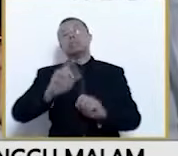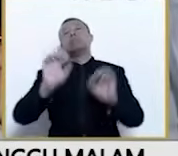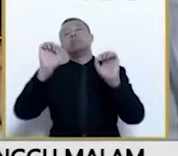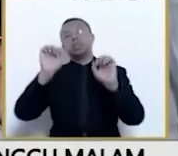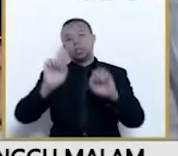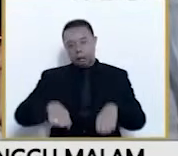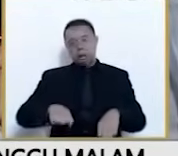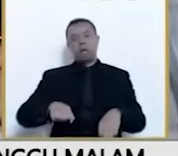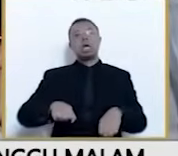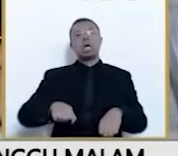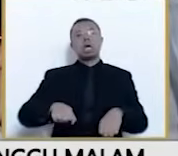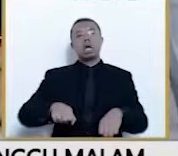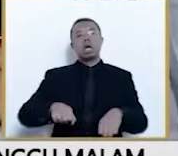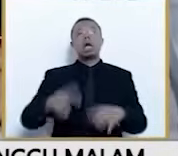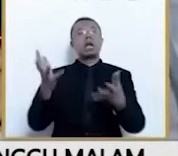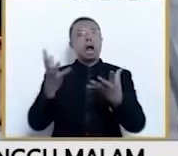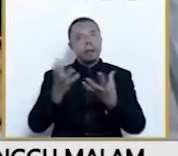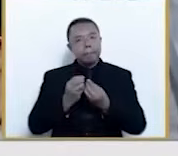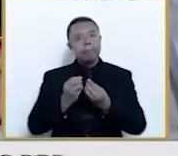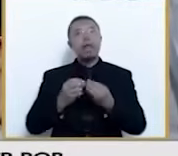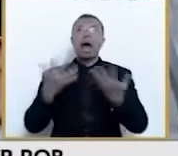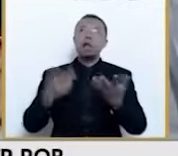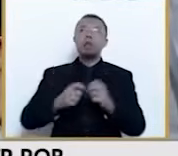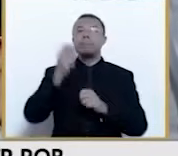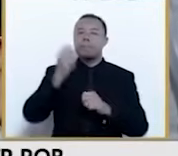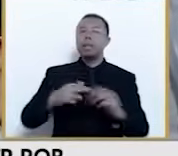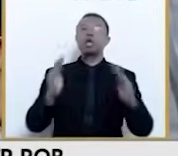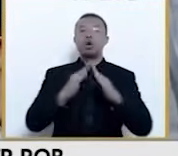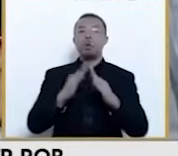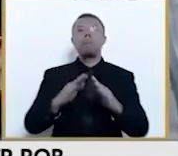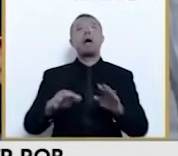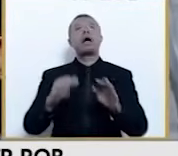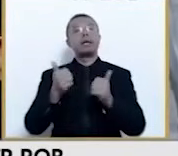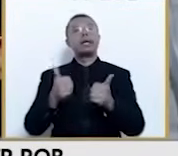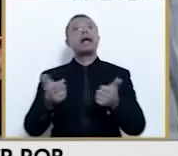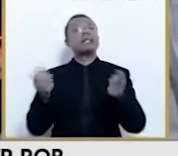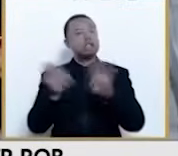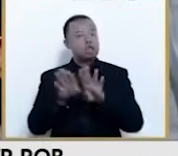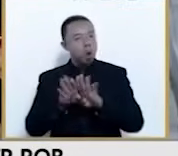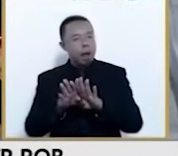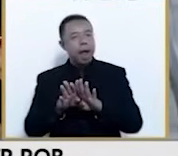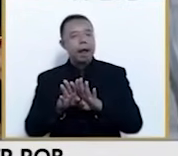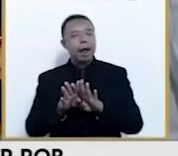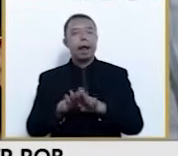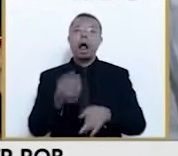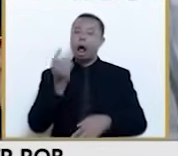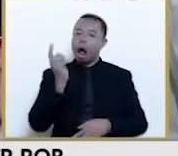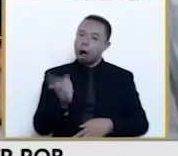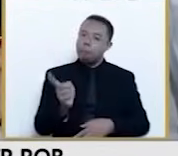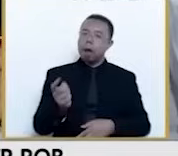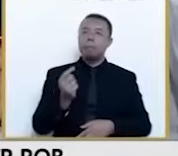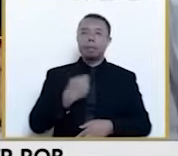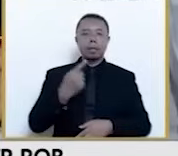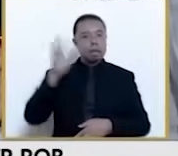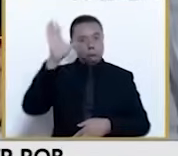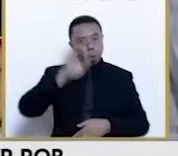pada akhirnya bisa mendapatkan sanduk hunian yang layak ya. Karena kita tahu bahwa